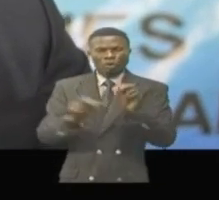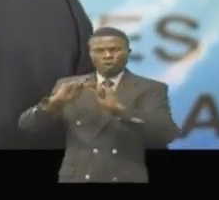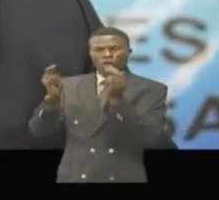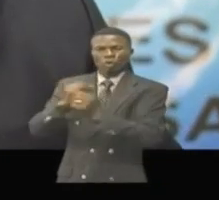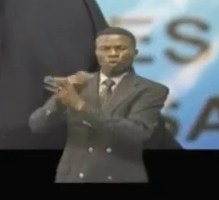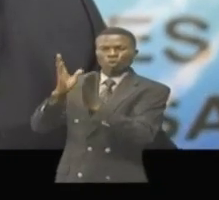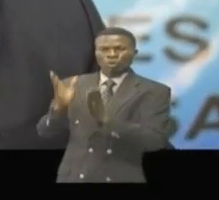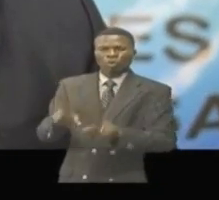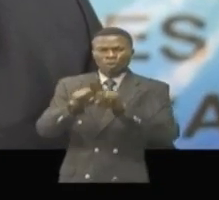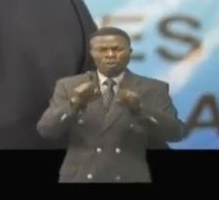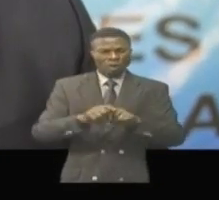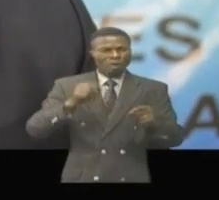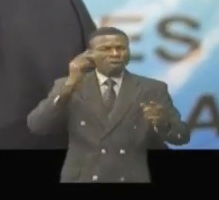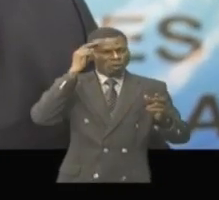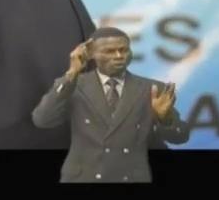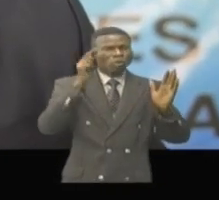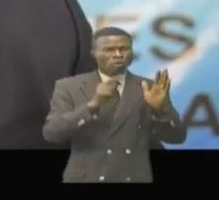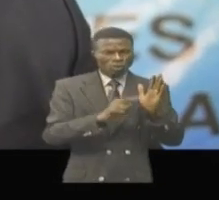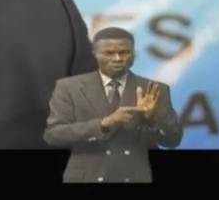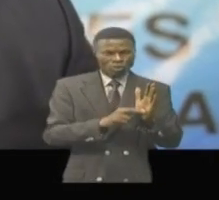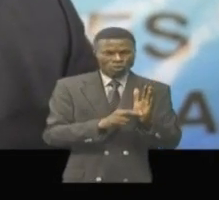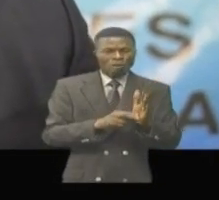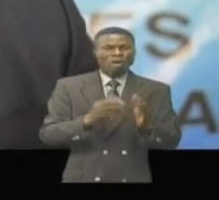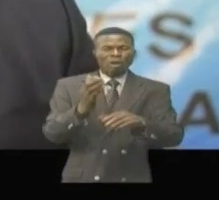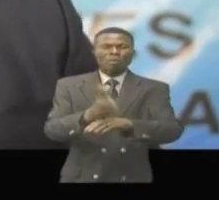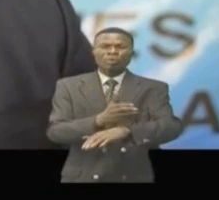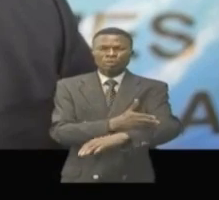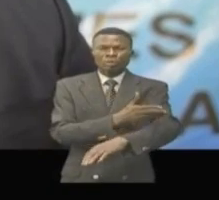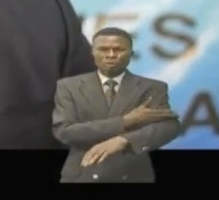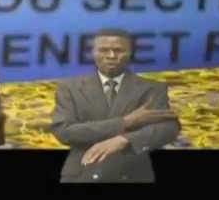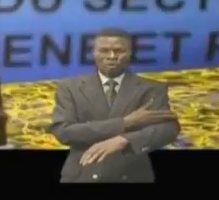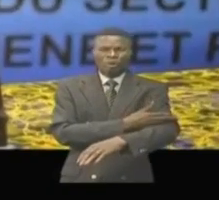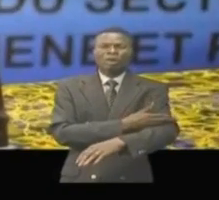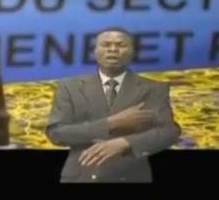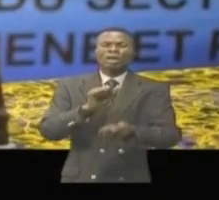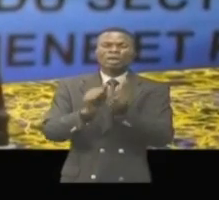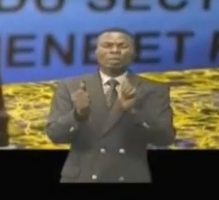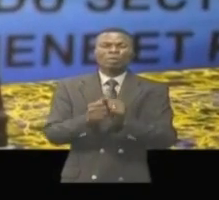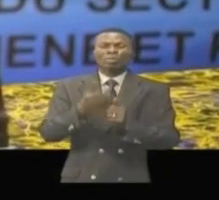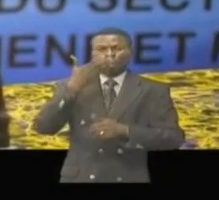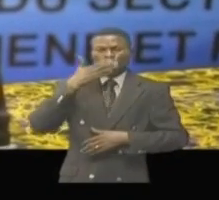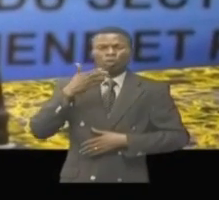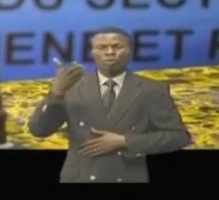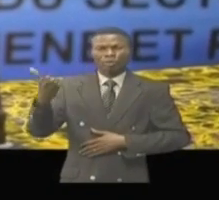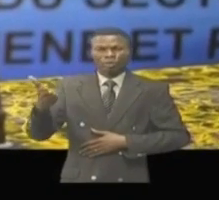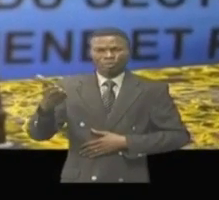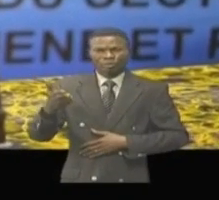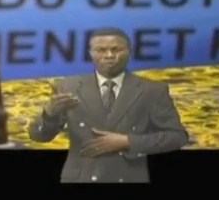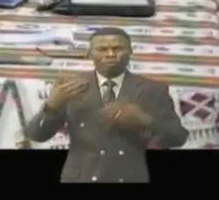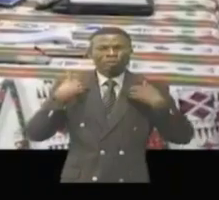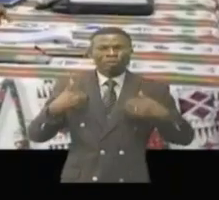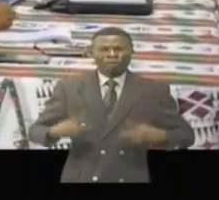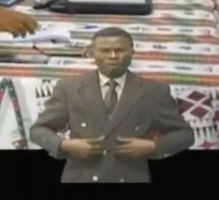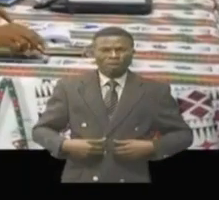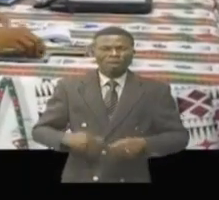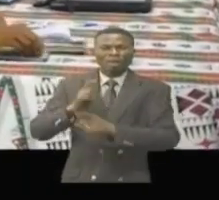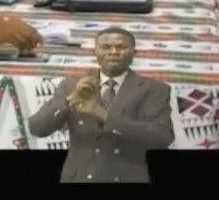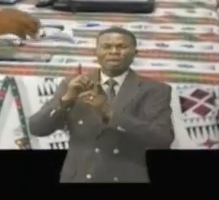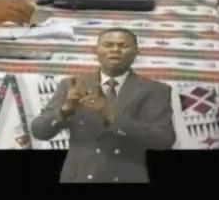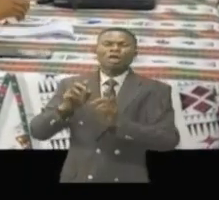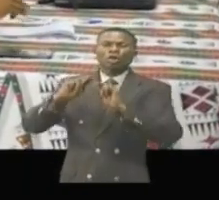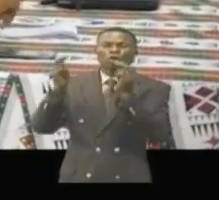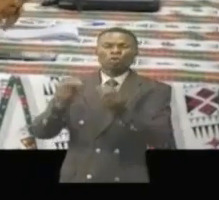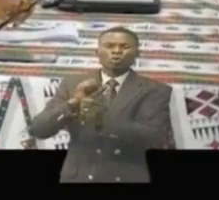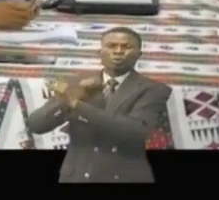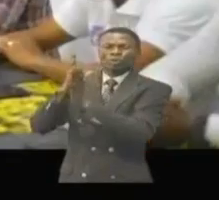gouvernemental et syndical pour faire évoluer notre secteur. De leur côté, les délégués syndicaux ont également